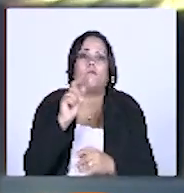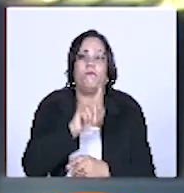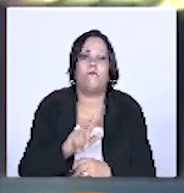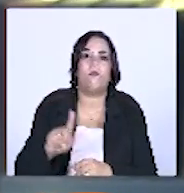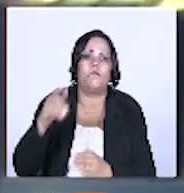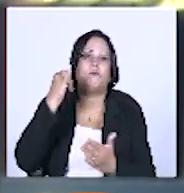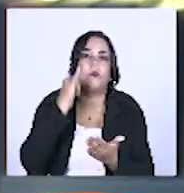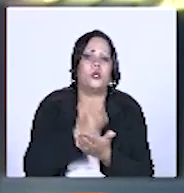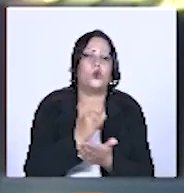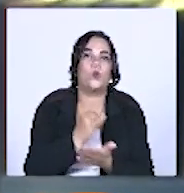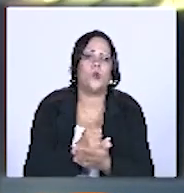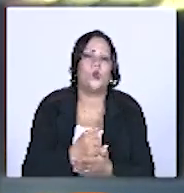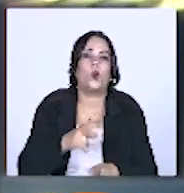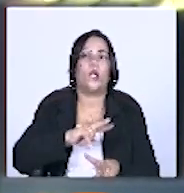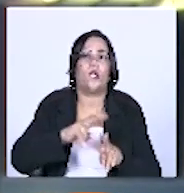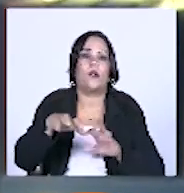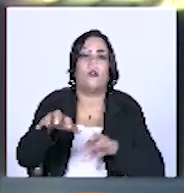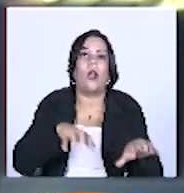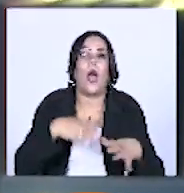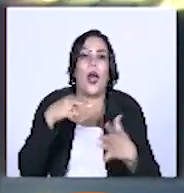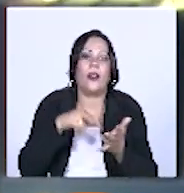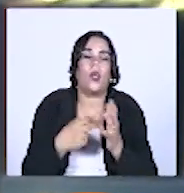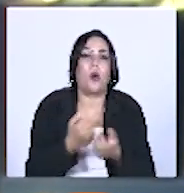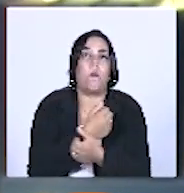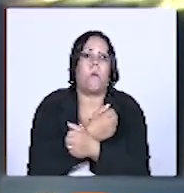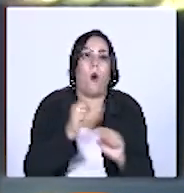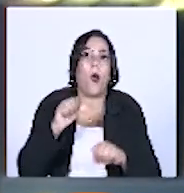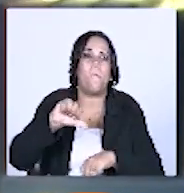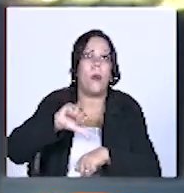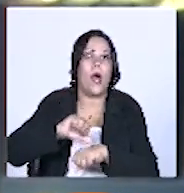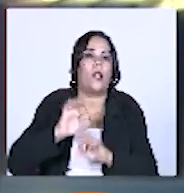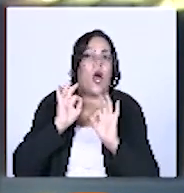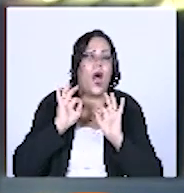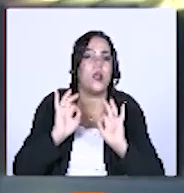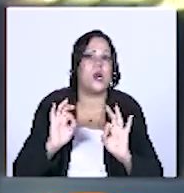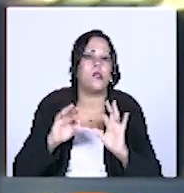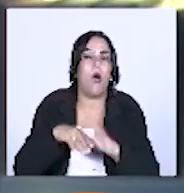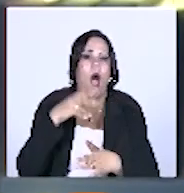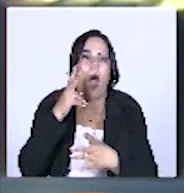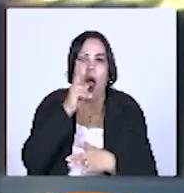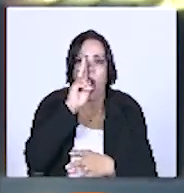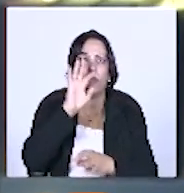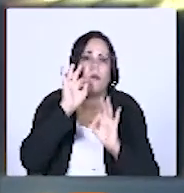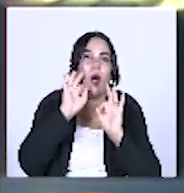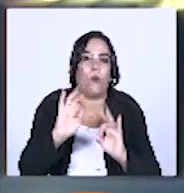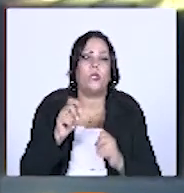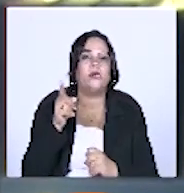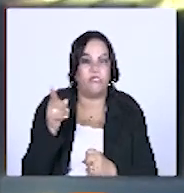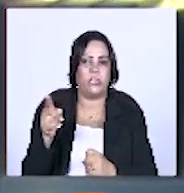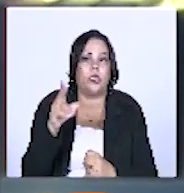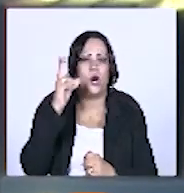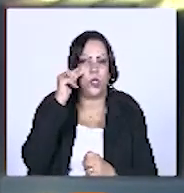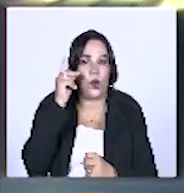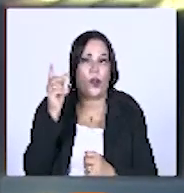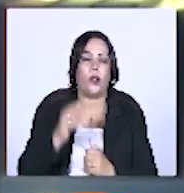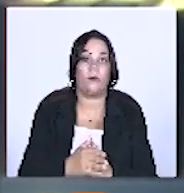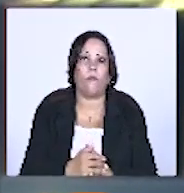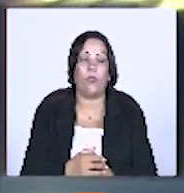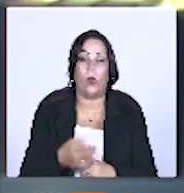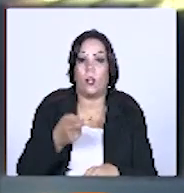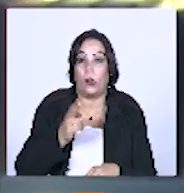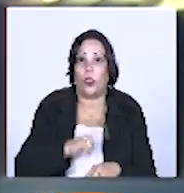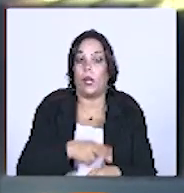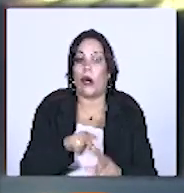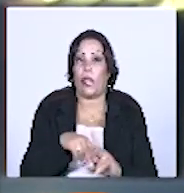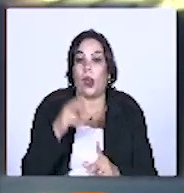اخرين في ايران هنضرب البنيه الاساسيه لاسرائيل وهنو جع وجعا شديدا على الجانب